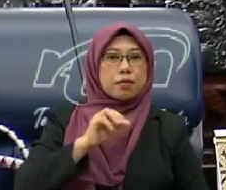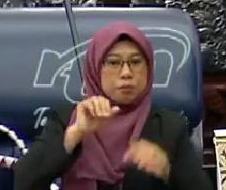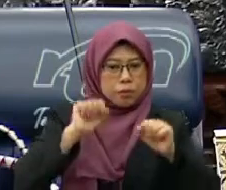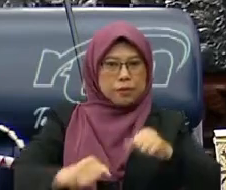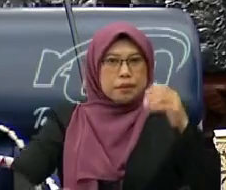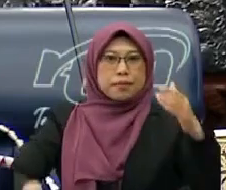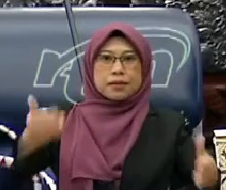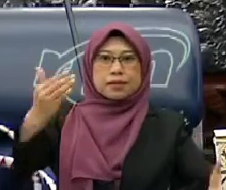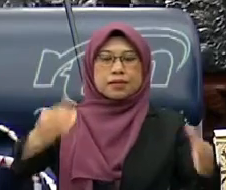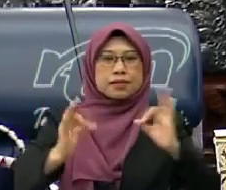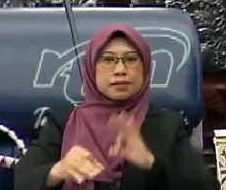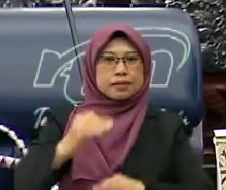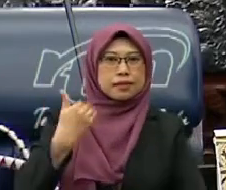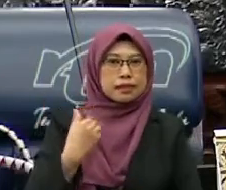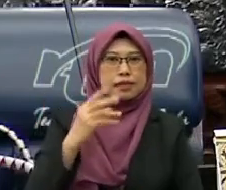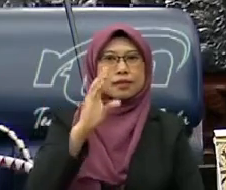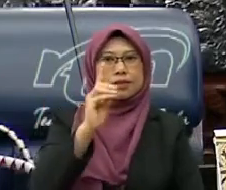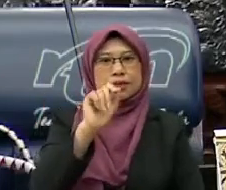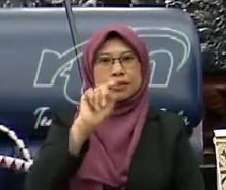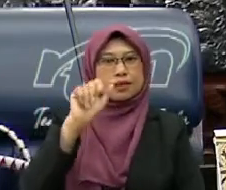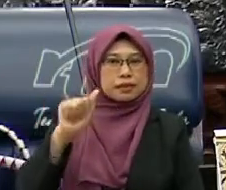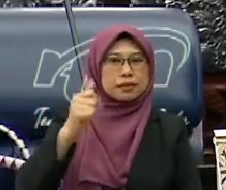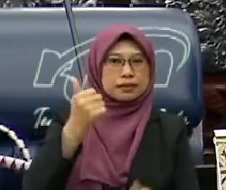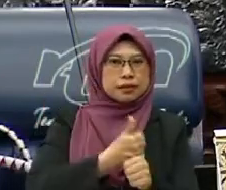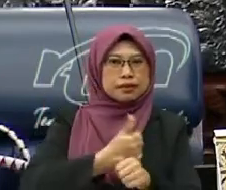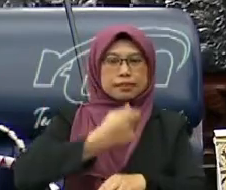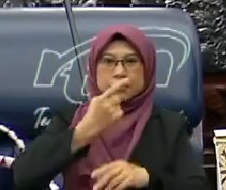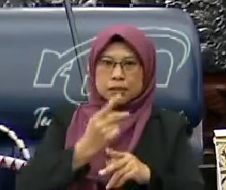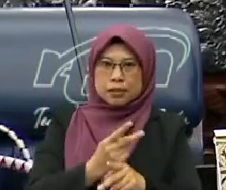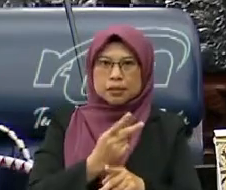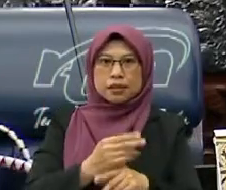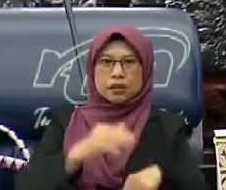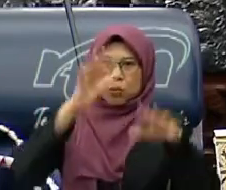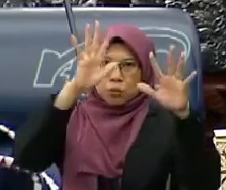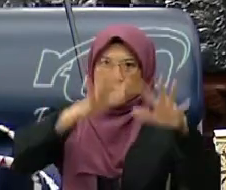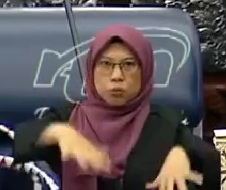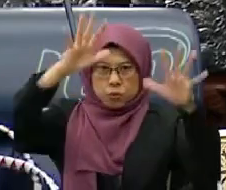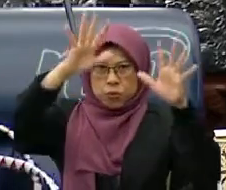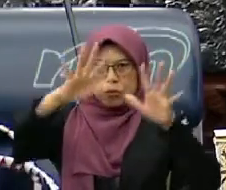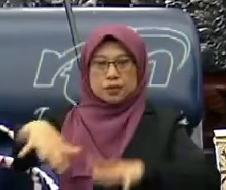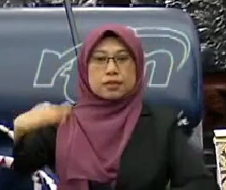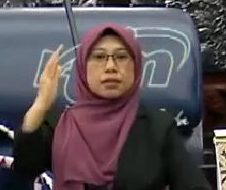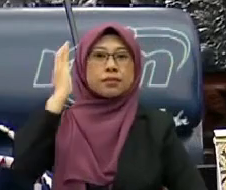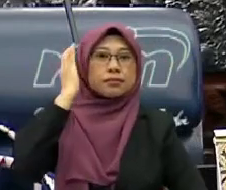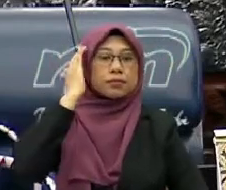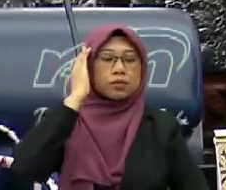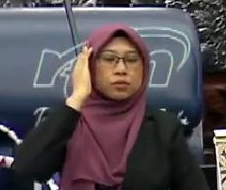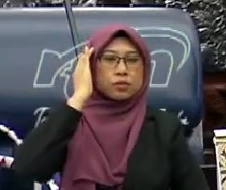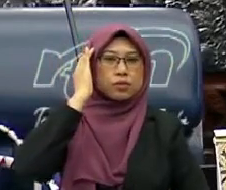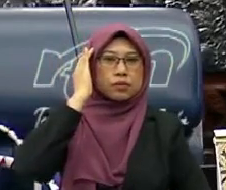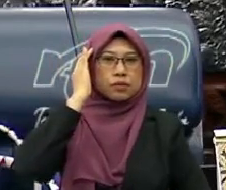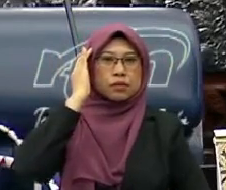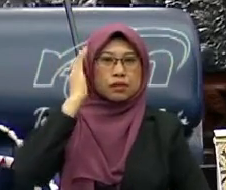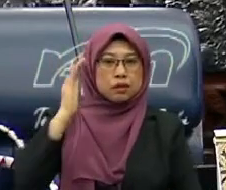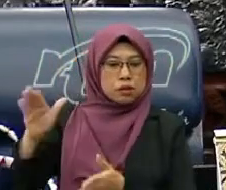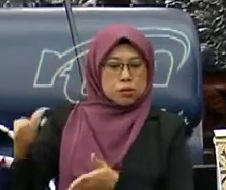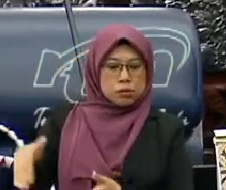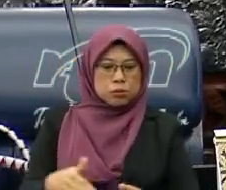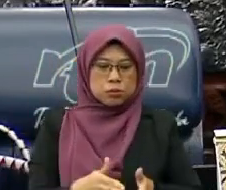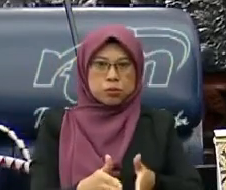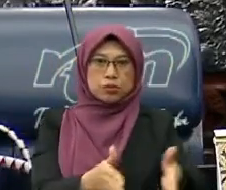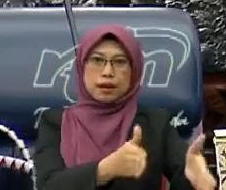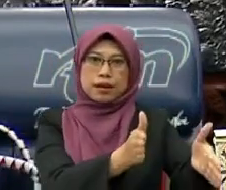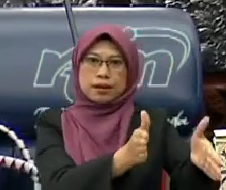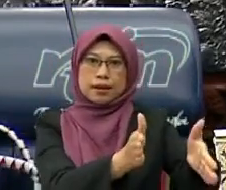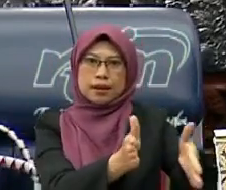ada data-data tersebut Setiap kali ada hujan lebat kita tahu sama ada pengaleran sungai itu